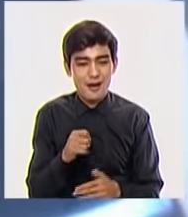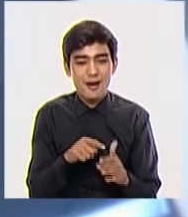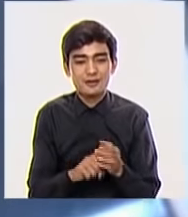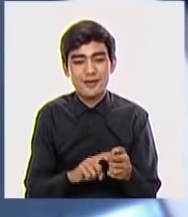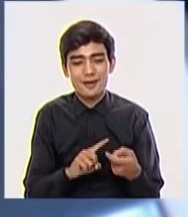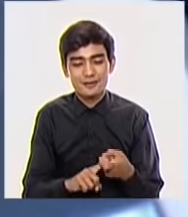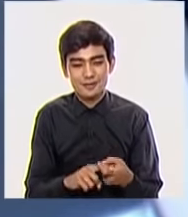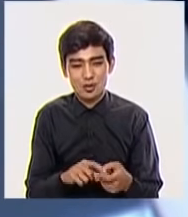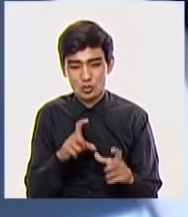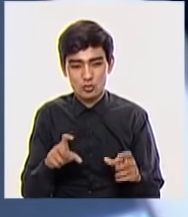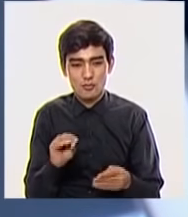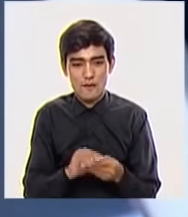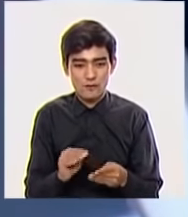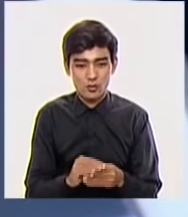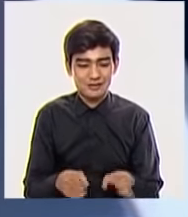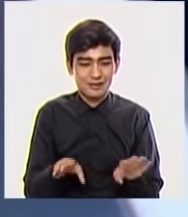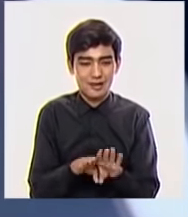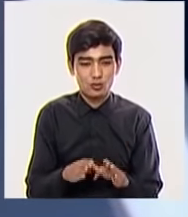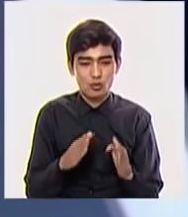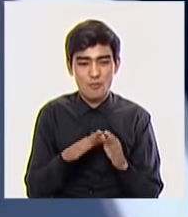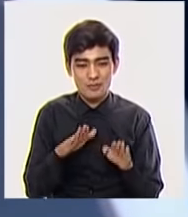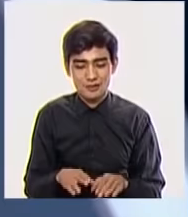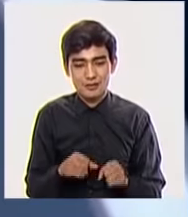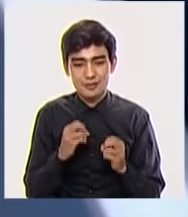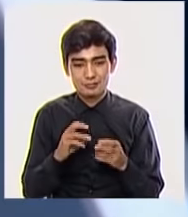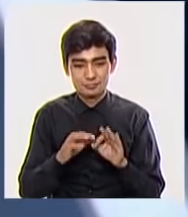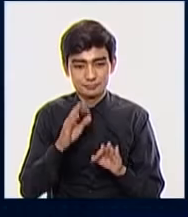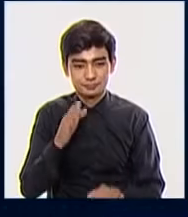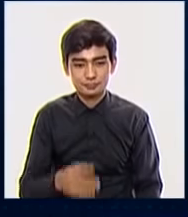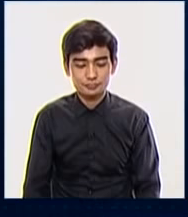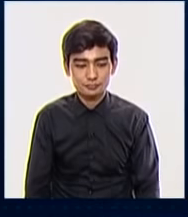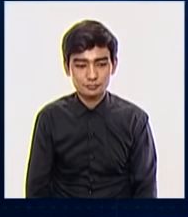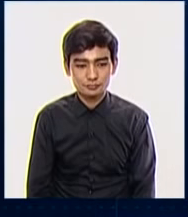то, что людей снова закроют по домам? Об этом в нашем обзоре.